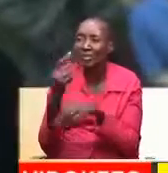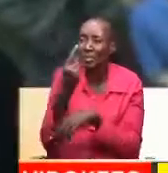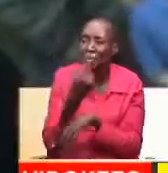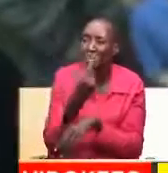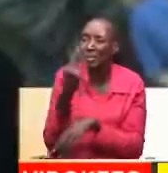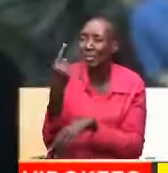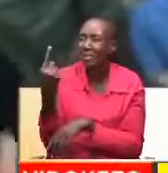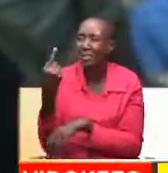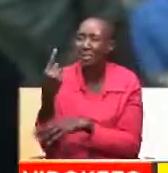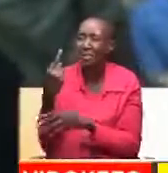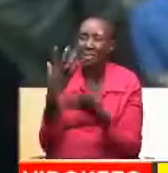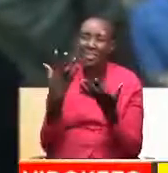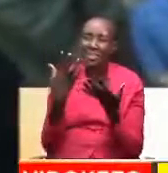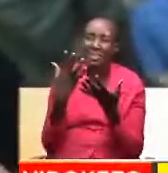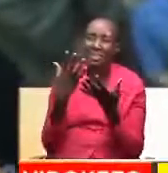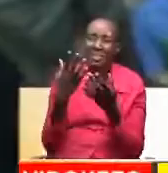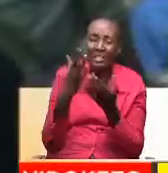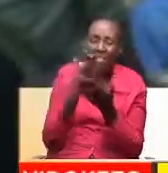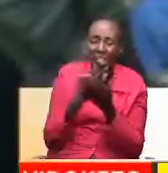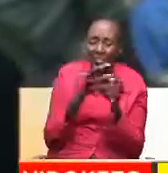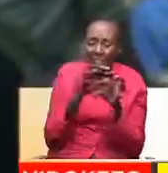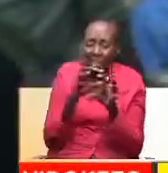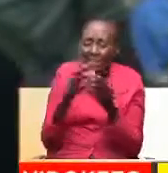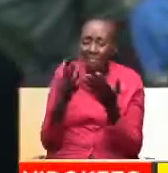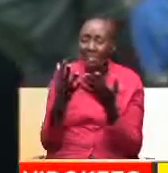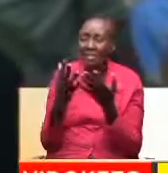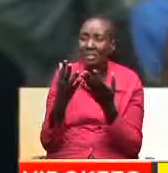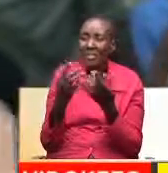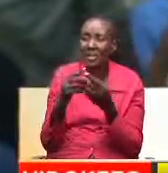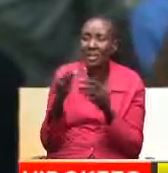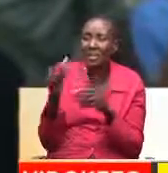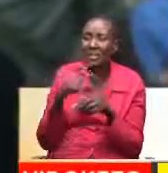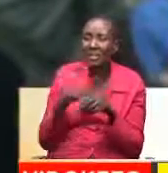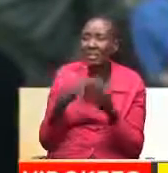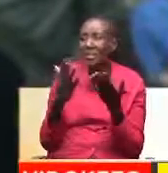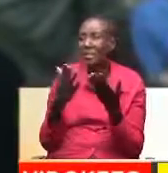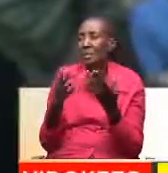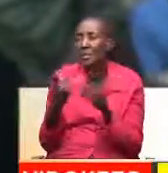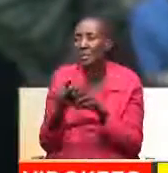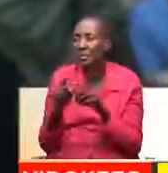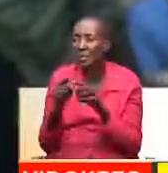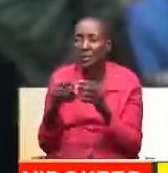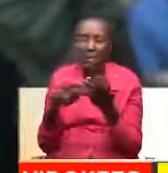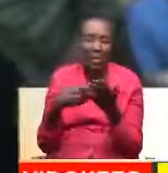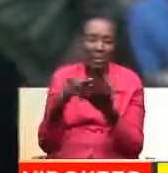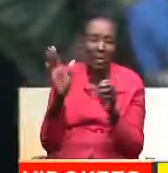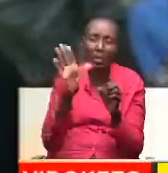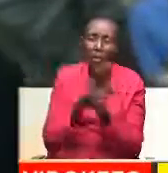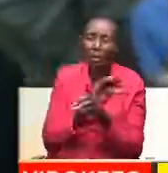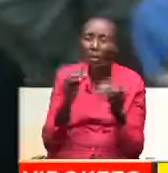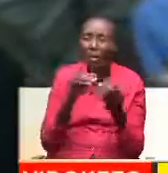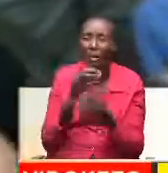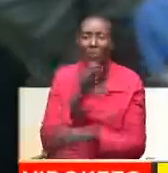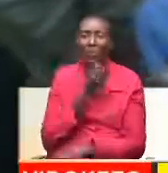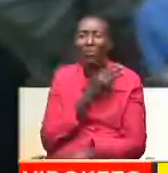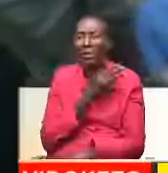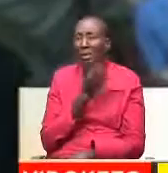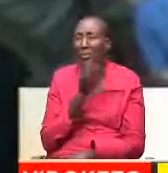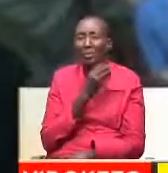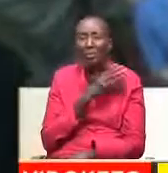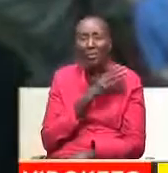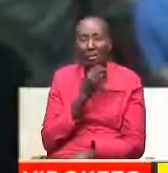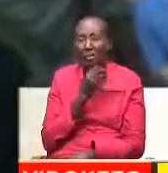kujifinyiria, na iwapo mtu unamwambia kitu bei yake, unapata ya kwamba hafiki ile kiwango ambao unamwambia, anateta sana, sifiki